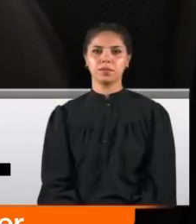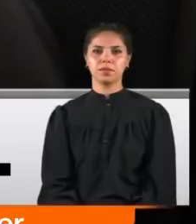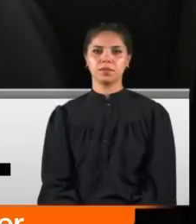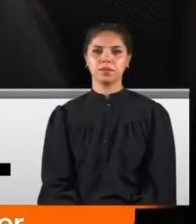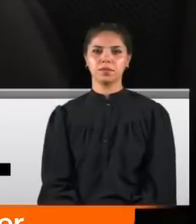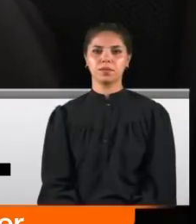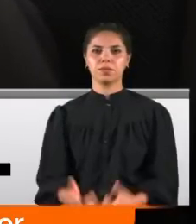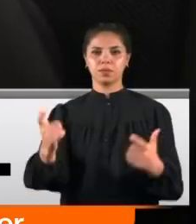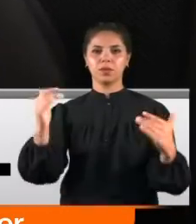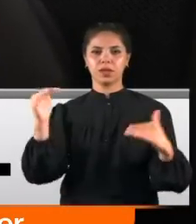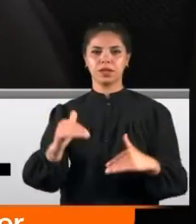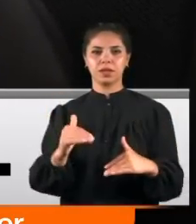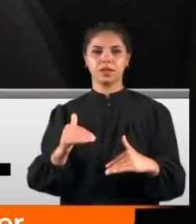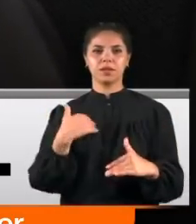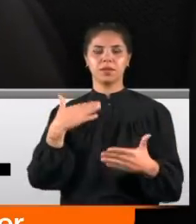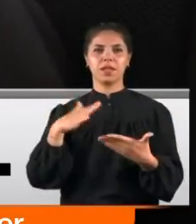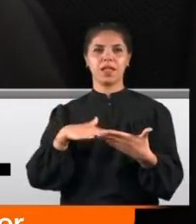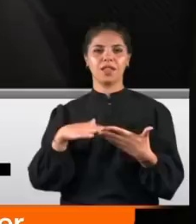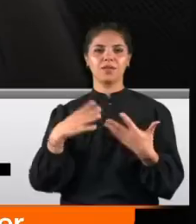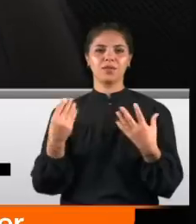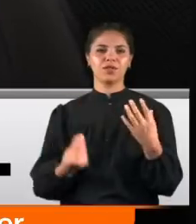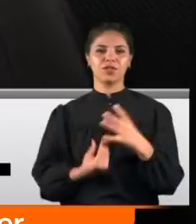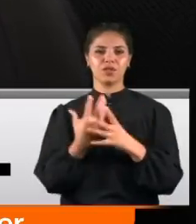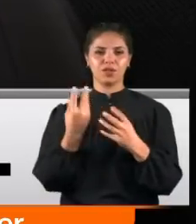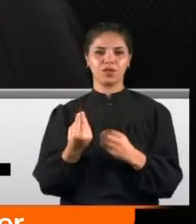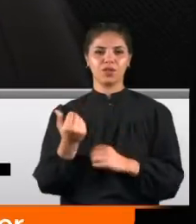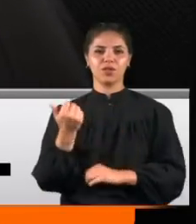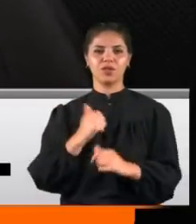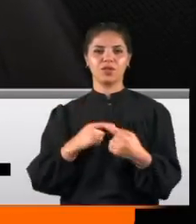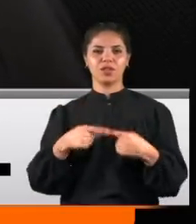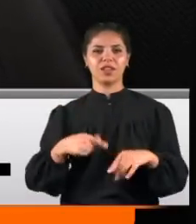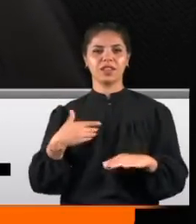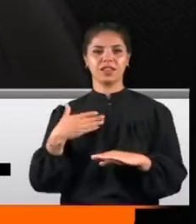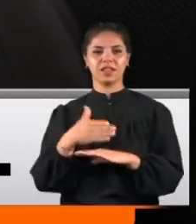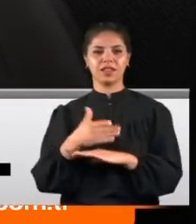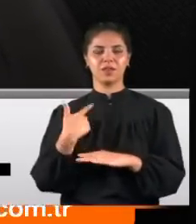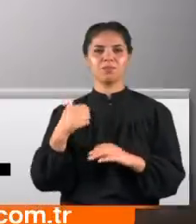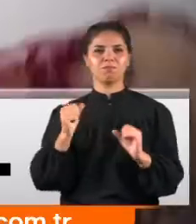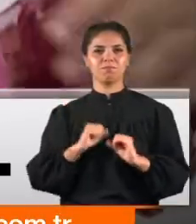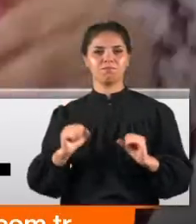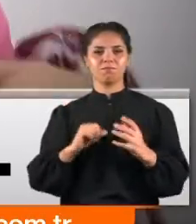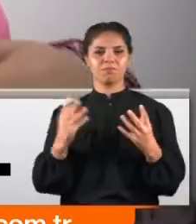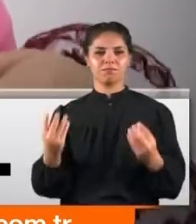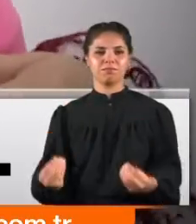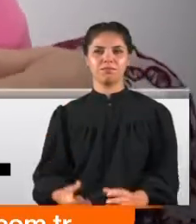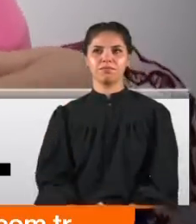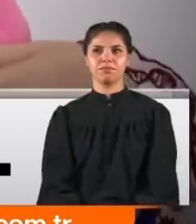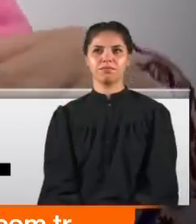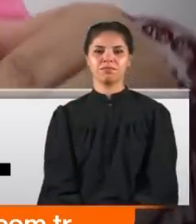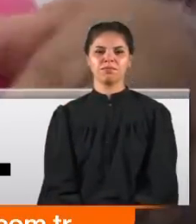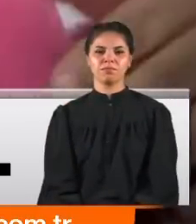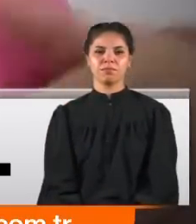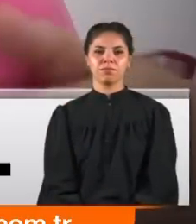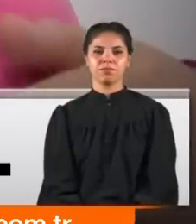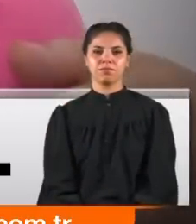Buraya geldiğimde arkadaşlarım oldu. Üniversite sınavına girdim. Burada hazırlandım.